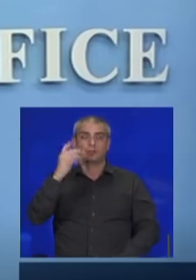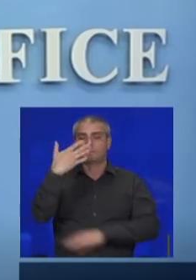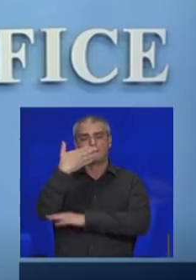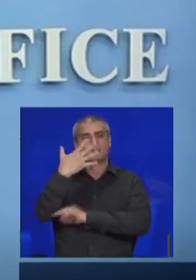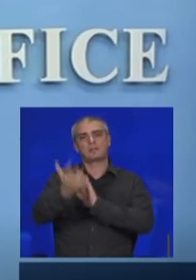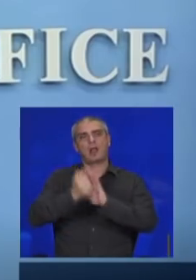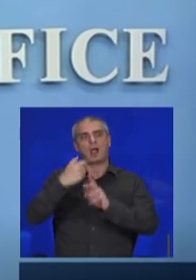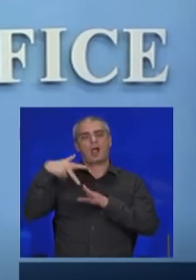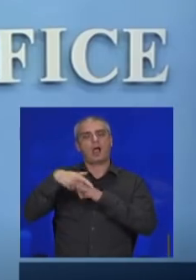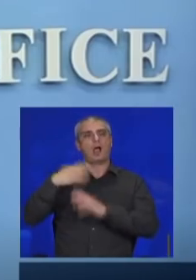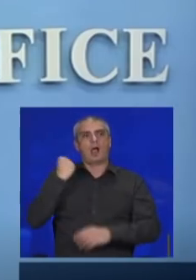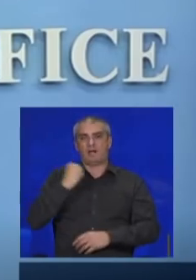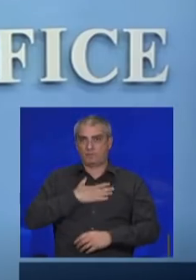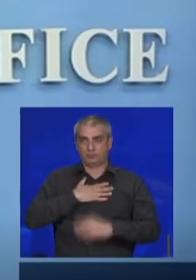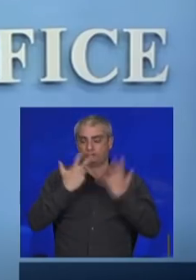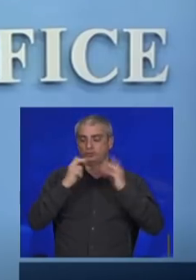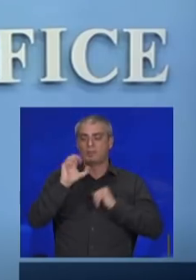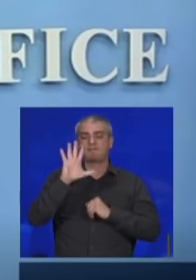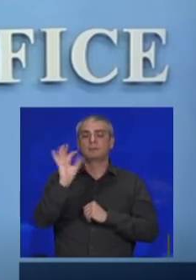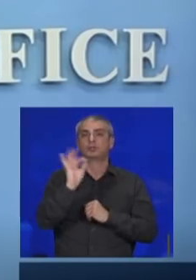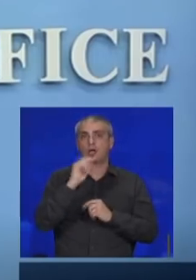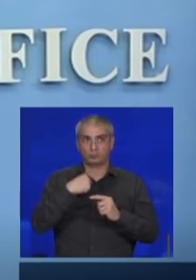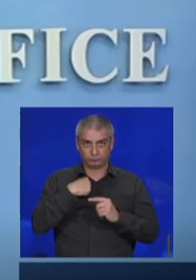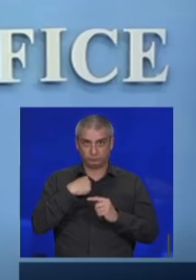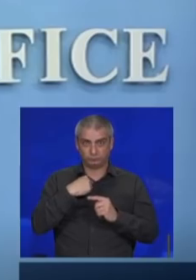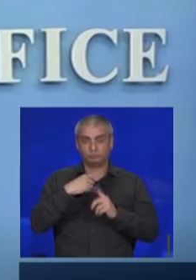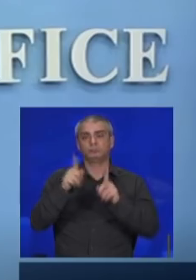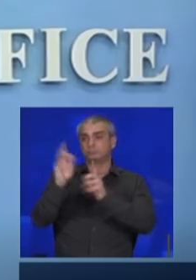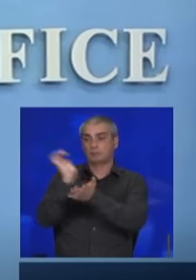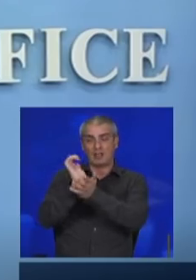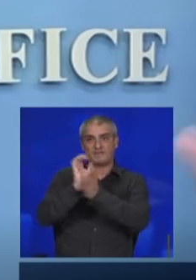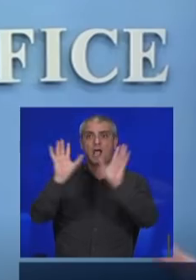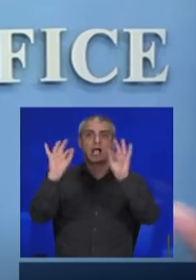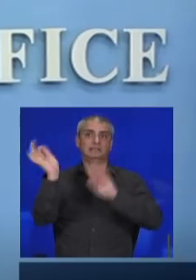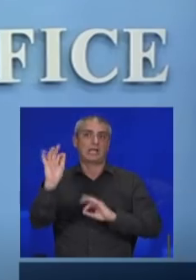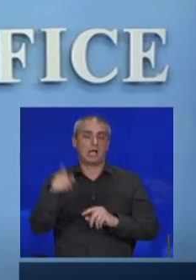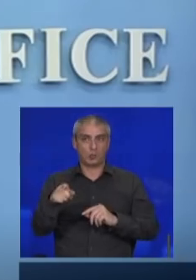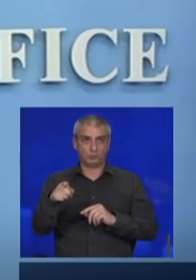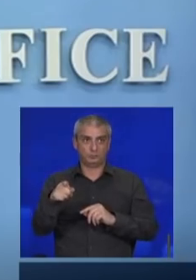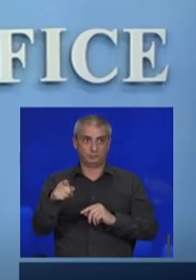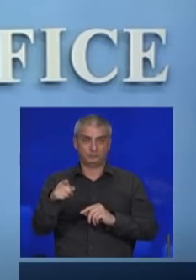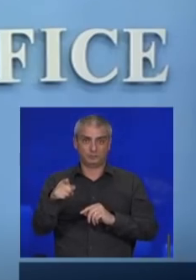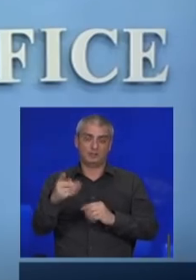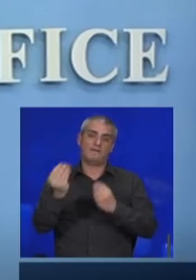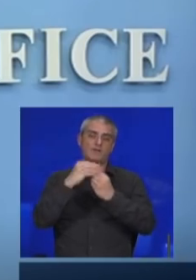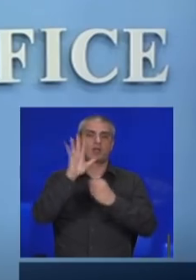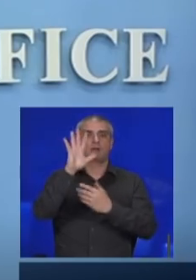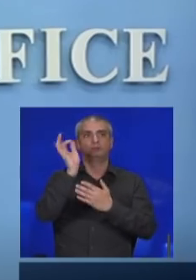של 85%, אותו לווה 10% ועוד 5%